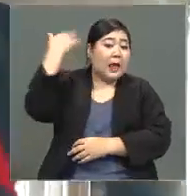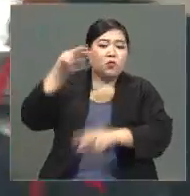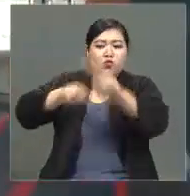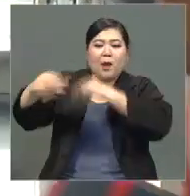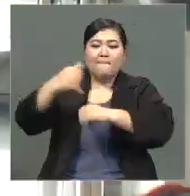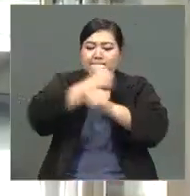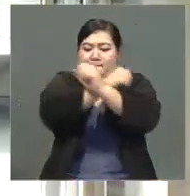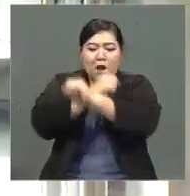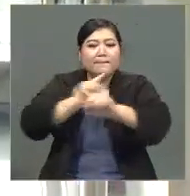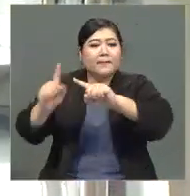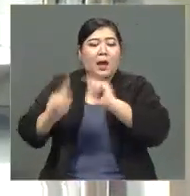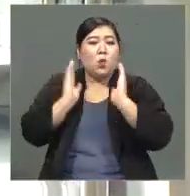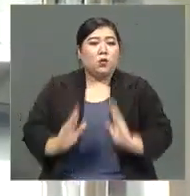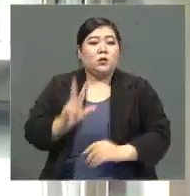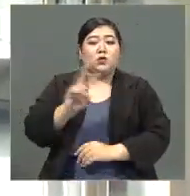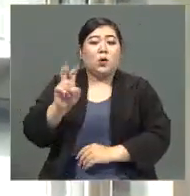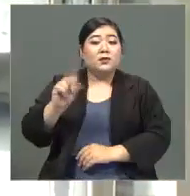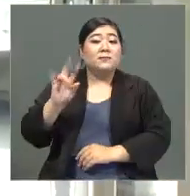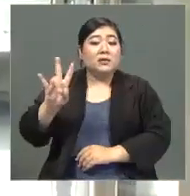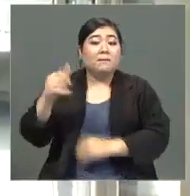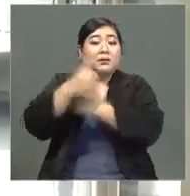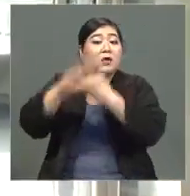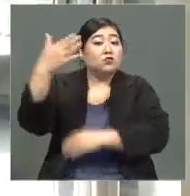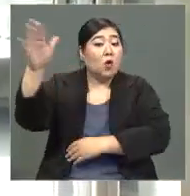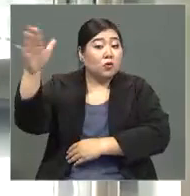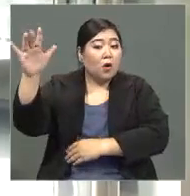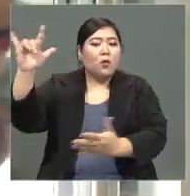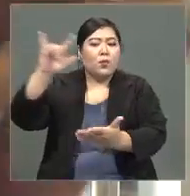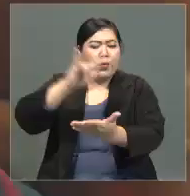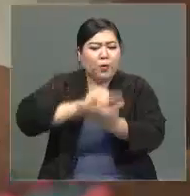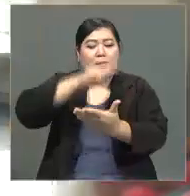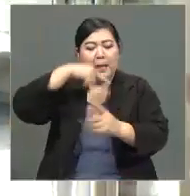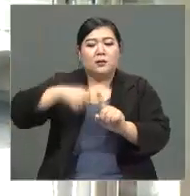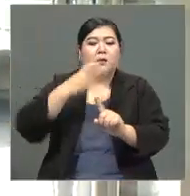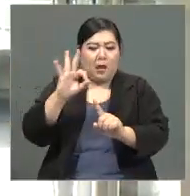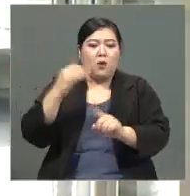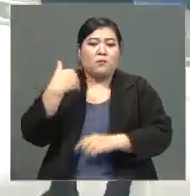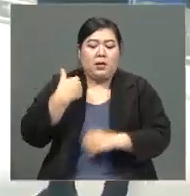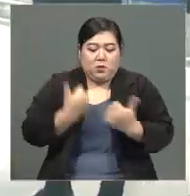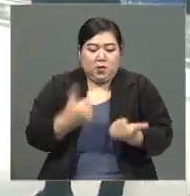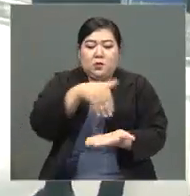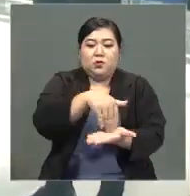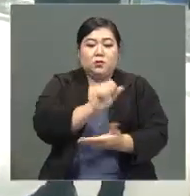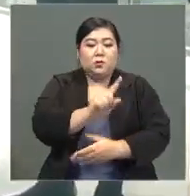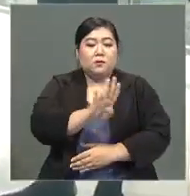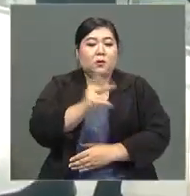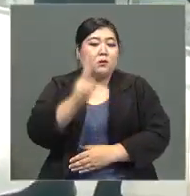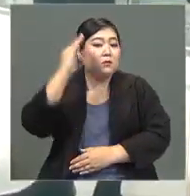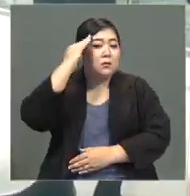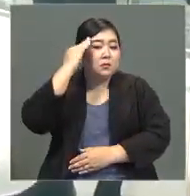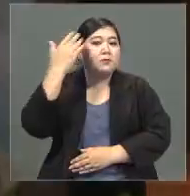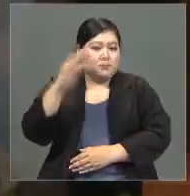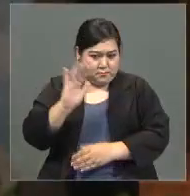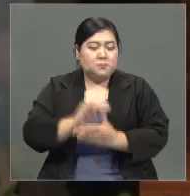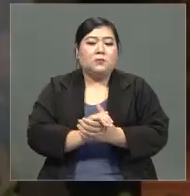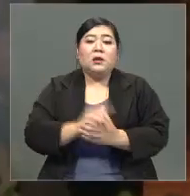พ237นายเบื้องต้นกองทัพแจ้งไปยังศบค.แล้วอย่างไม่เป็นทางการนะคะทั้งหมดแน่นอนก็ต้องเข้าสู่กระบวนการ